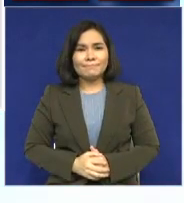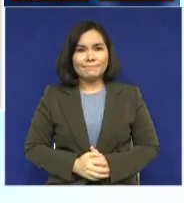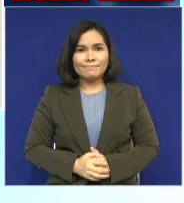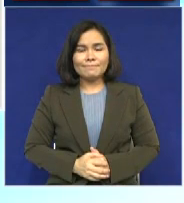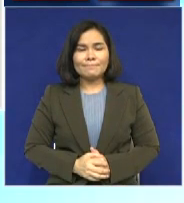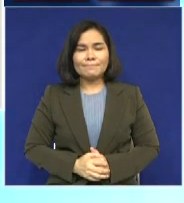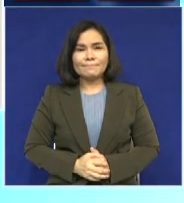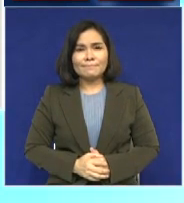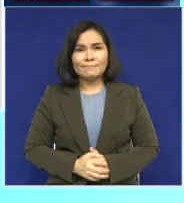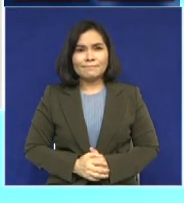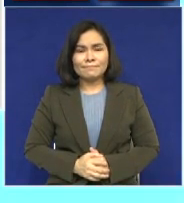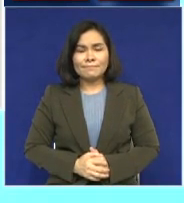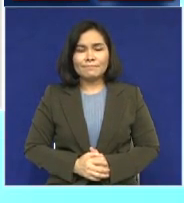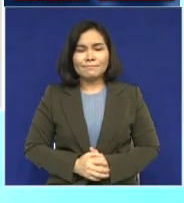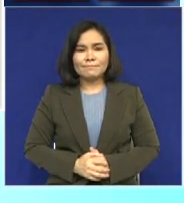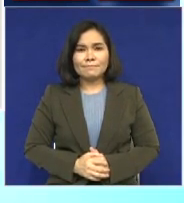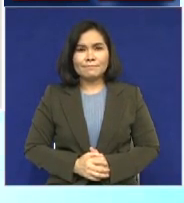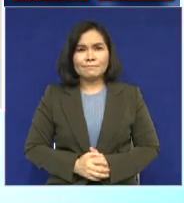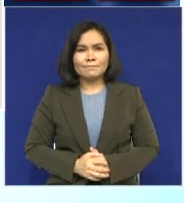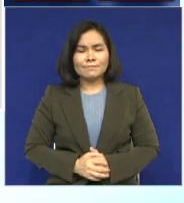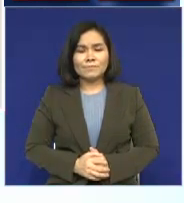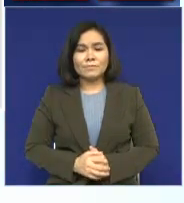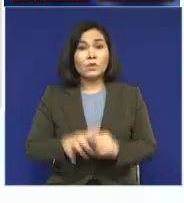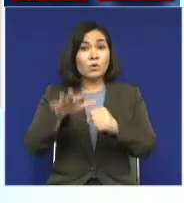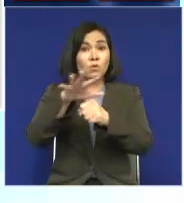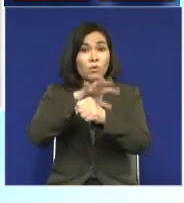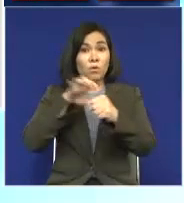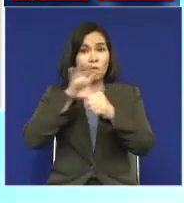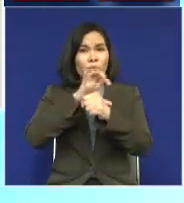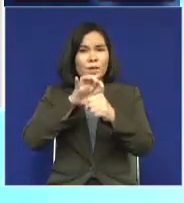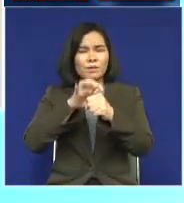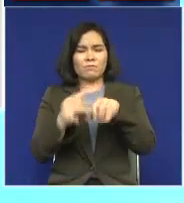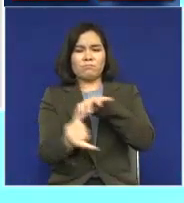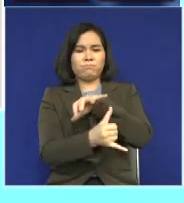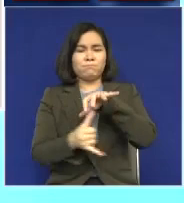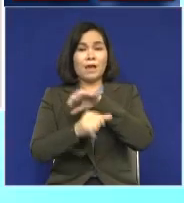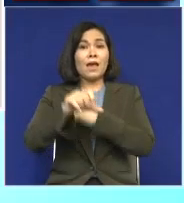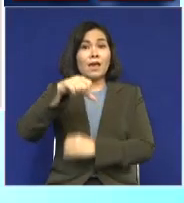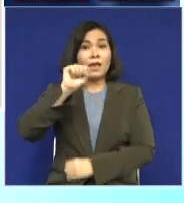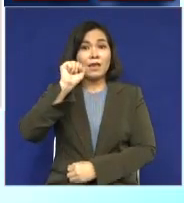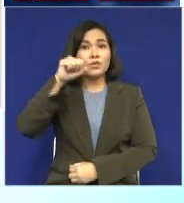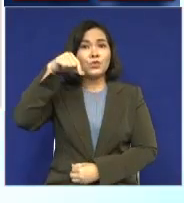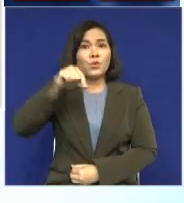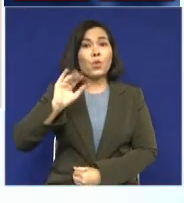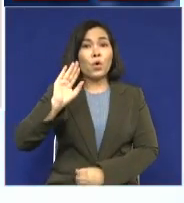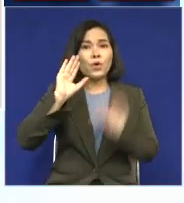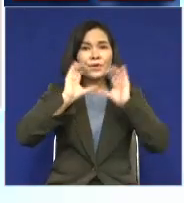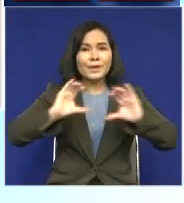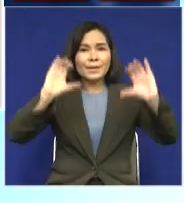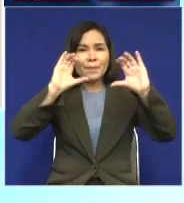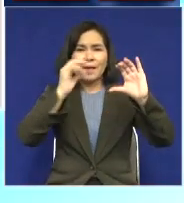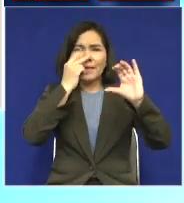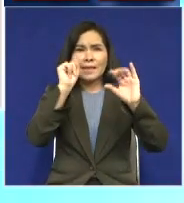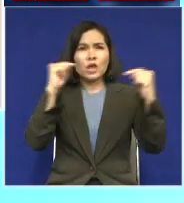รวมสถานการณ์ของโควิด-19 นะคะในสถานที่เฝ้าระวังที่รัฐจัดให้ค่ะจะเห็นว่าในกรอบสีแดงนะ